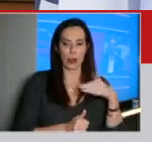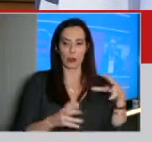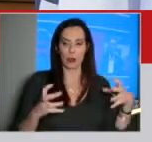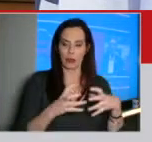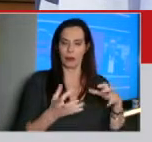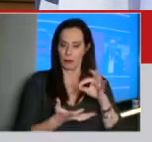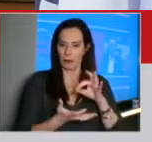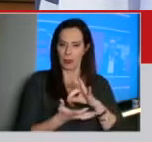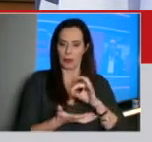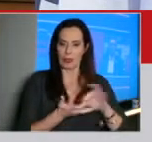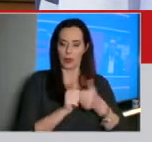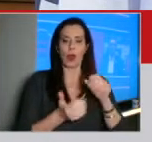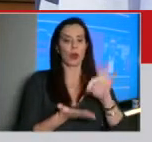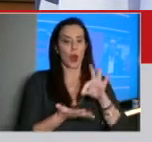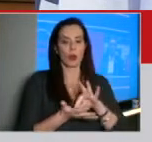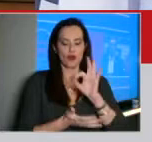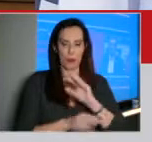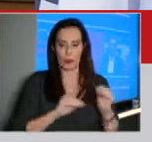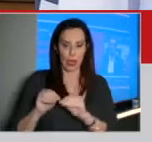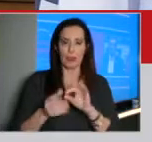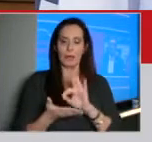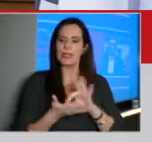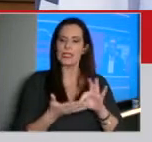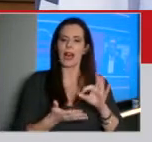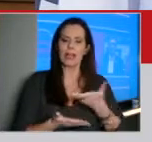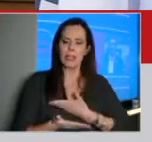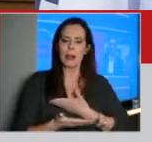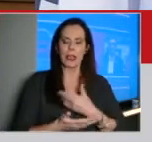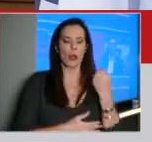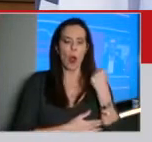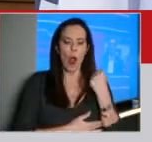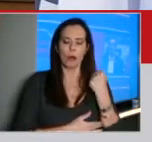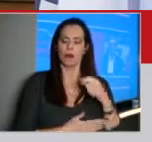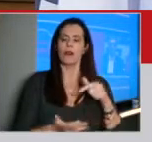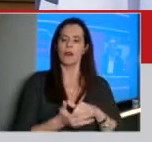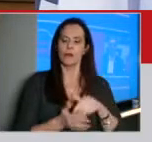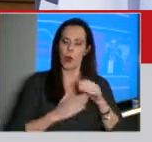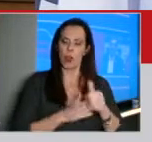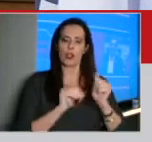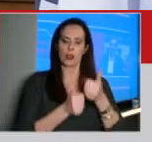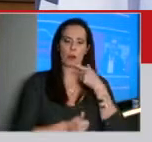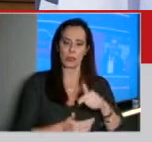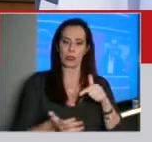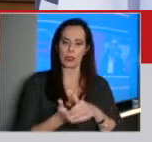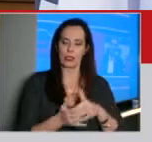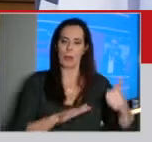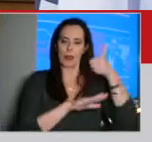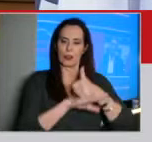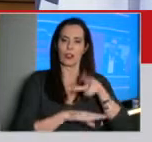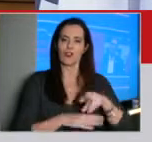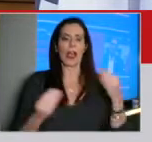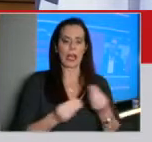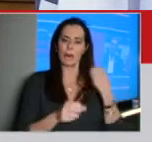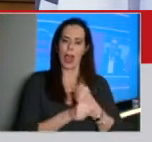משרד הספורט. תקציבי הטוטו עברו למשרד. המשרד למעשה קיבל את הפוזיציה ואת העמדה של ההובלה של הספורט הישראלי, את עמדת המנהיגות. יש לו את